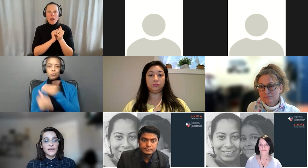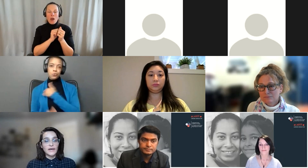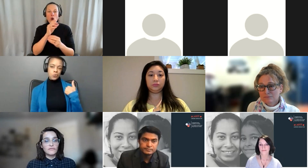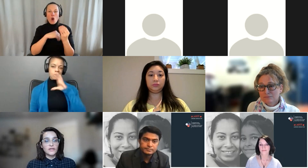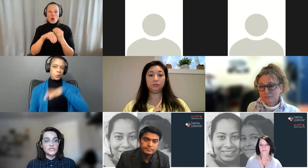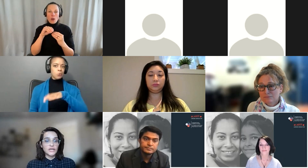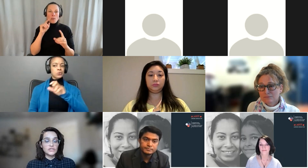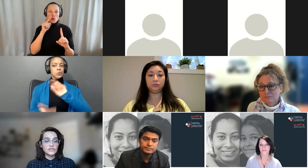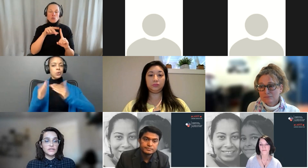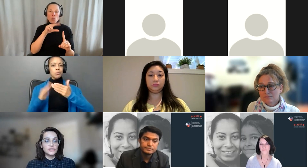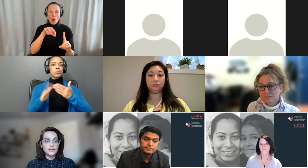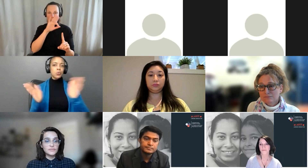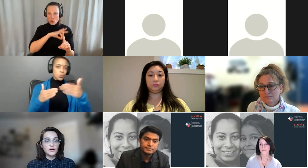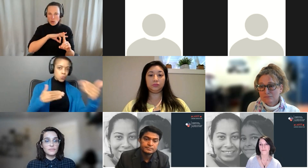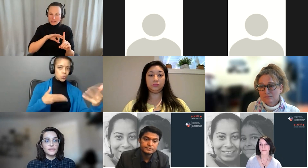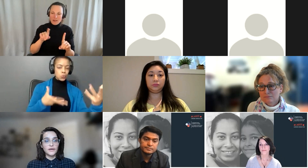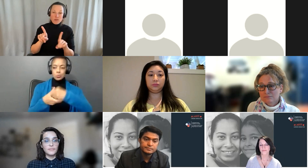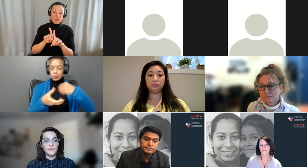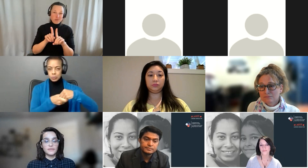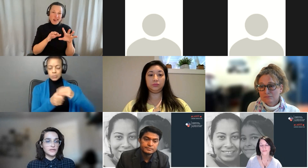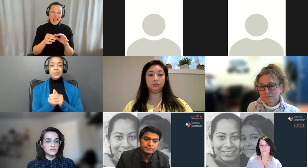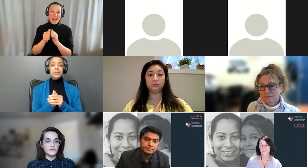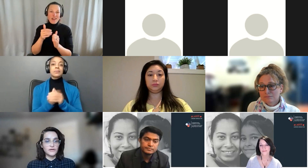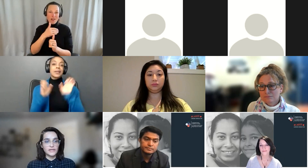partout dans la ville de Toronto. Et nous avons un